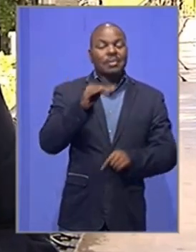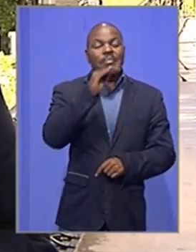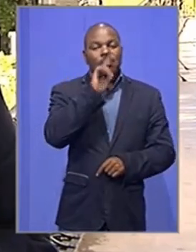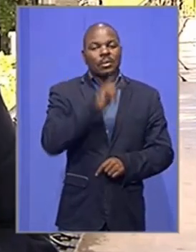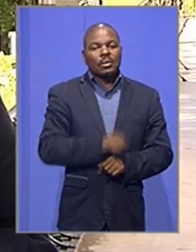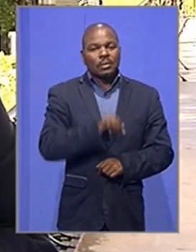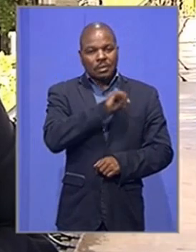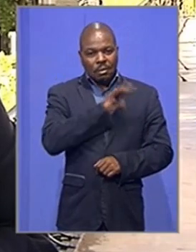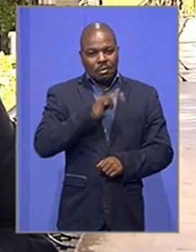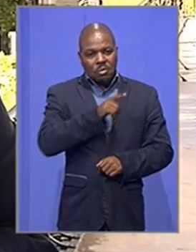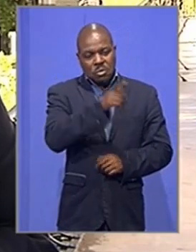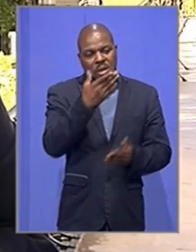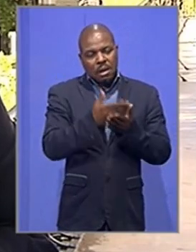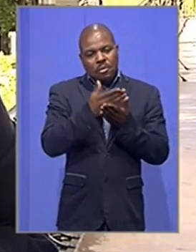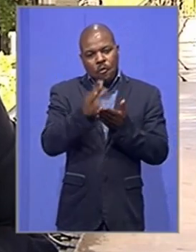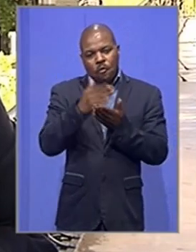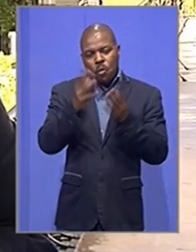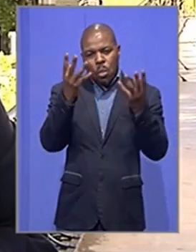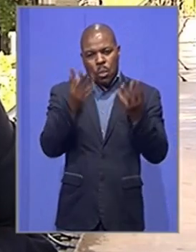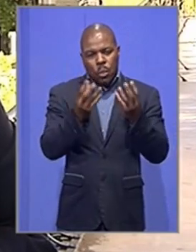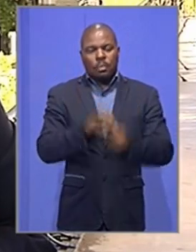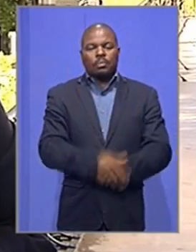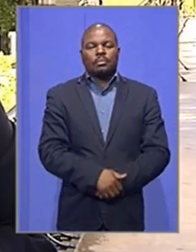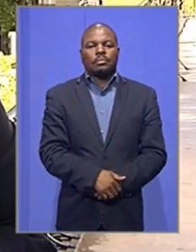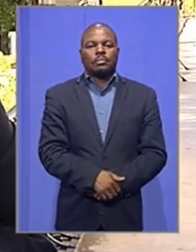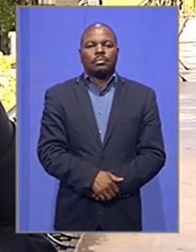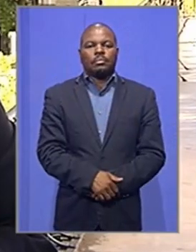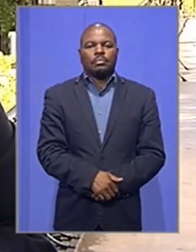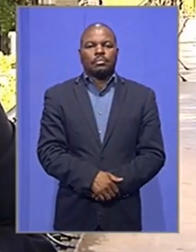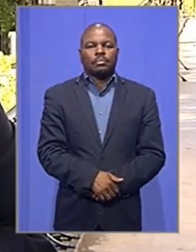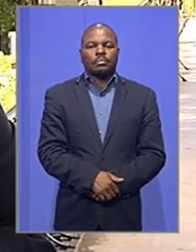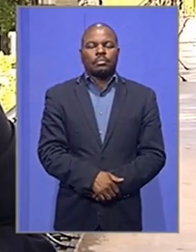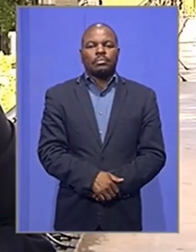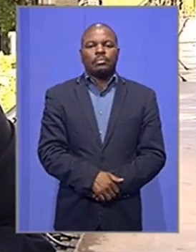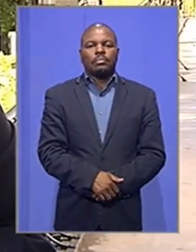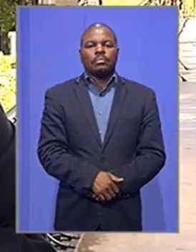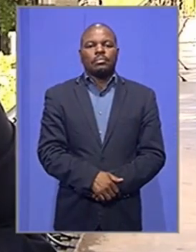bašomi e ka no swanelwa ke go fokotšwa. Gloria Sefako Mosi, SABC News, Parliament.